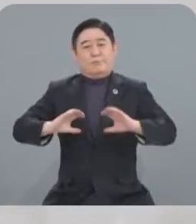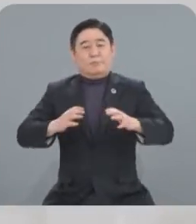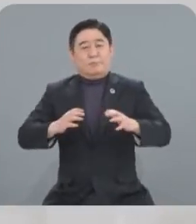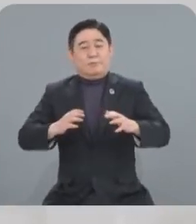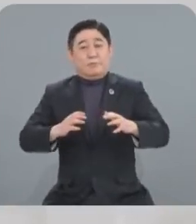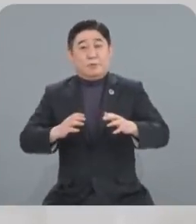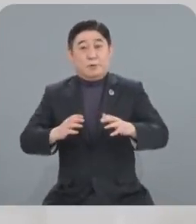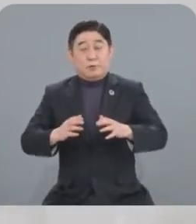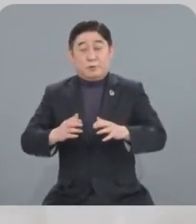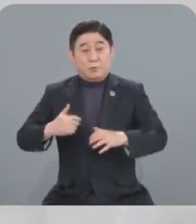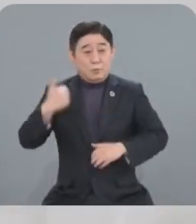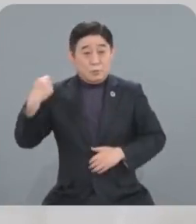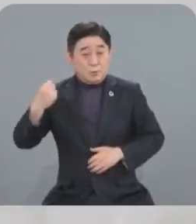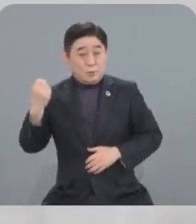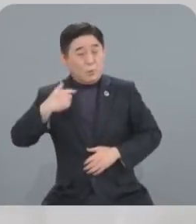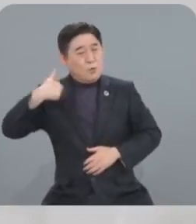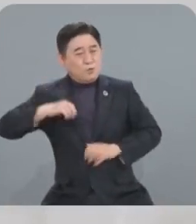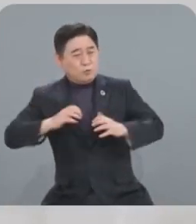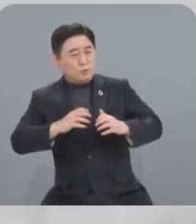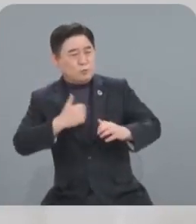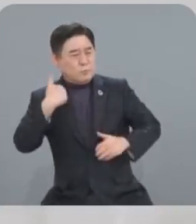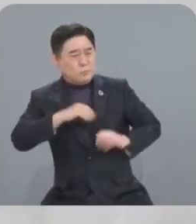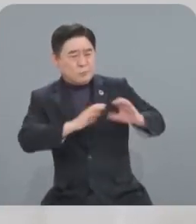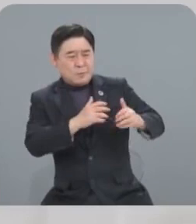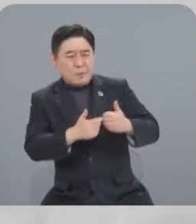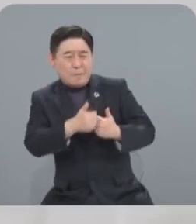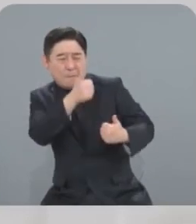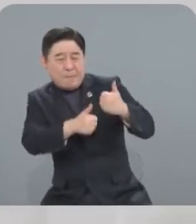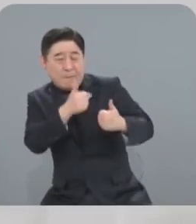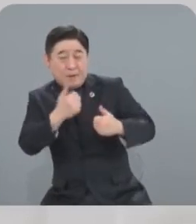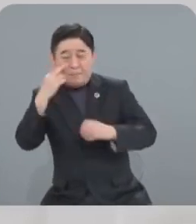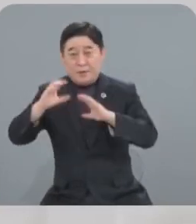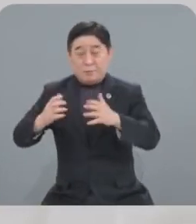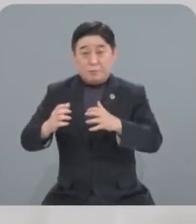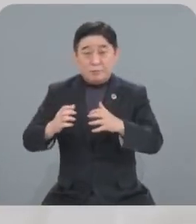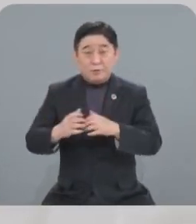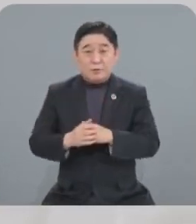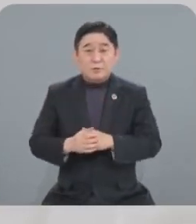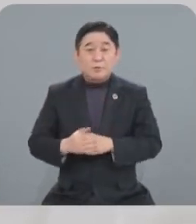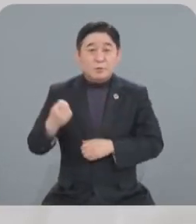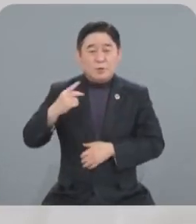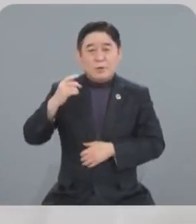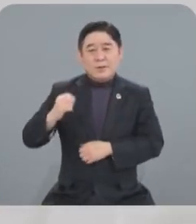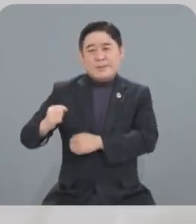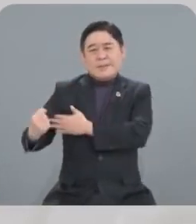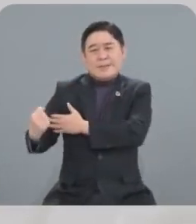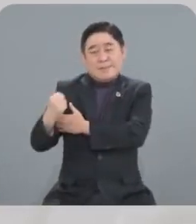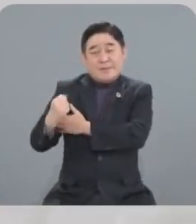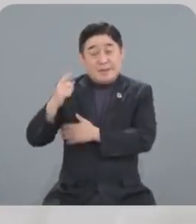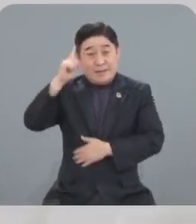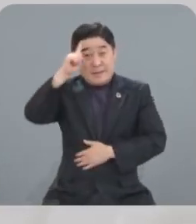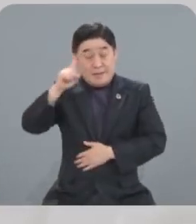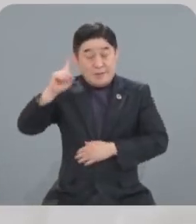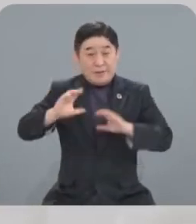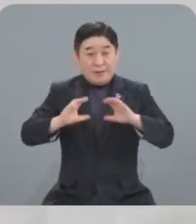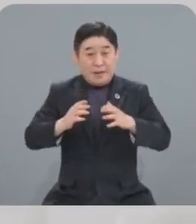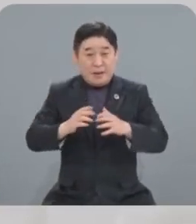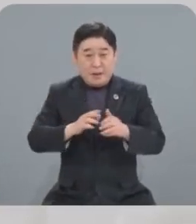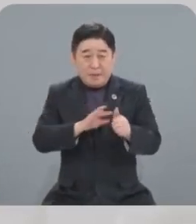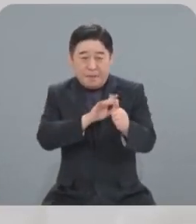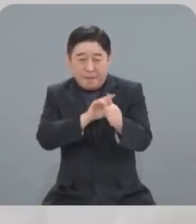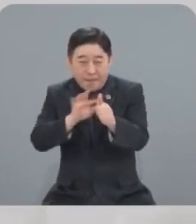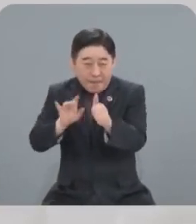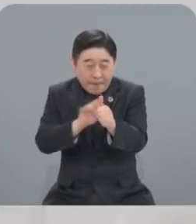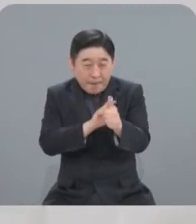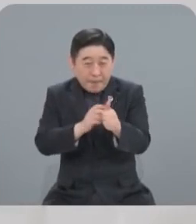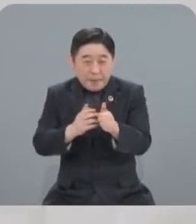중구의 견제하는 미국 지역 맹 주요 등장하는 와셔 아 그리고 후시 탐탐 기회를 노리는